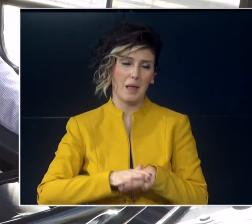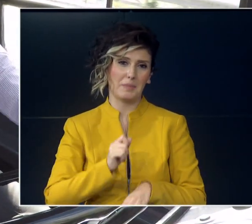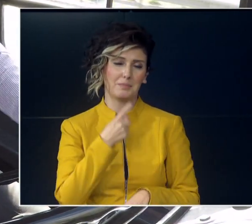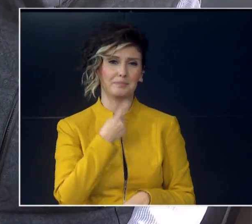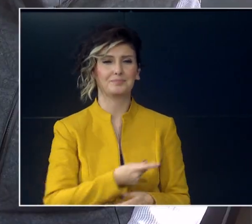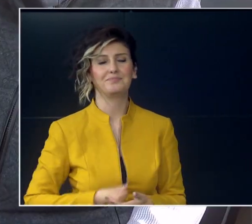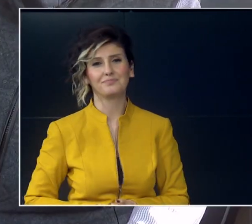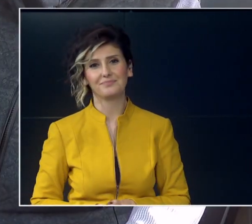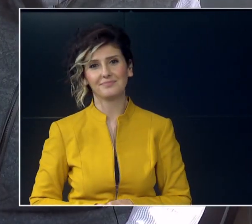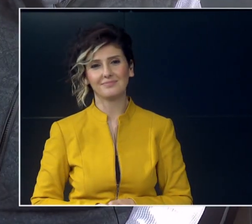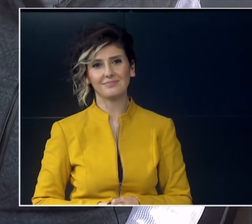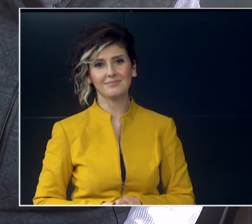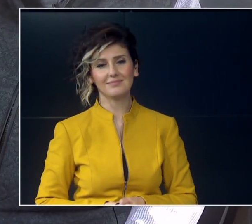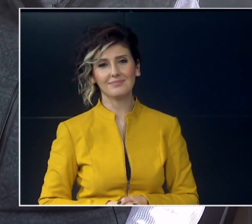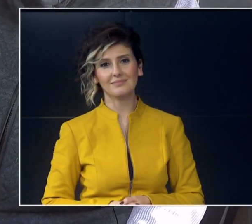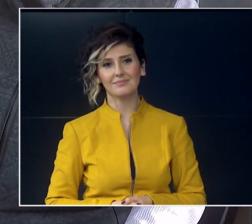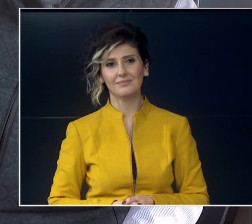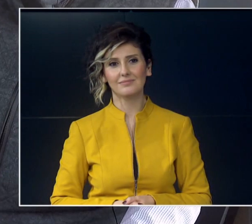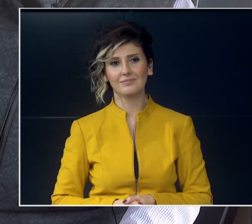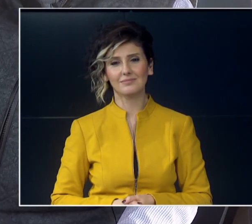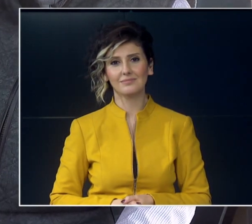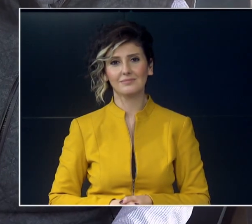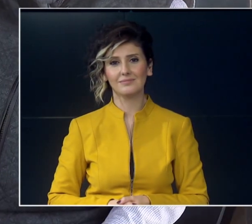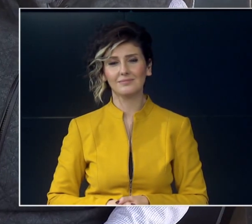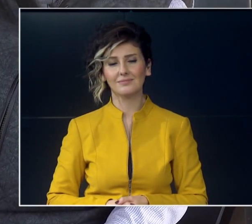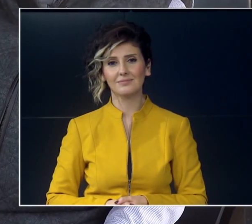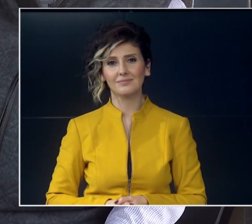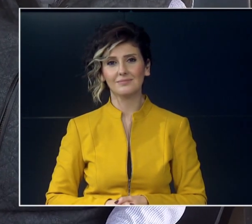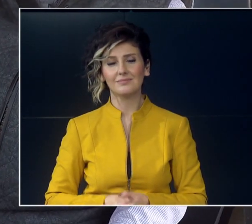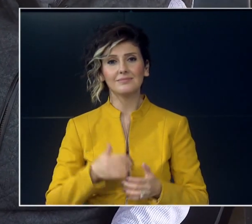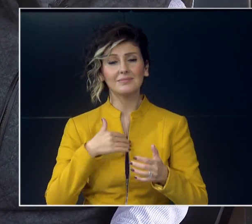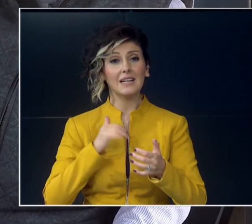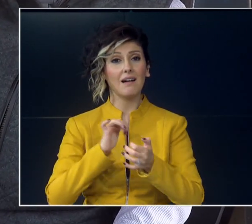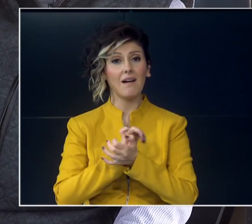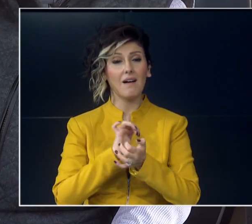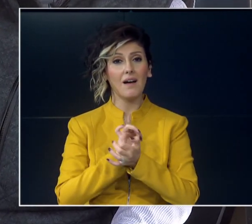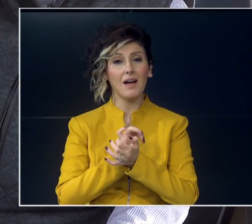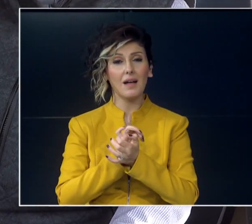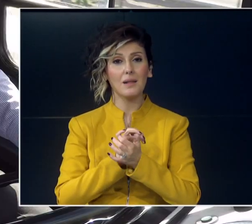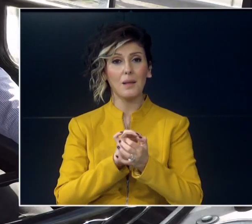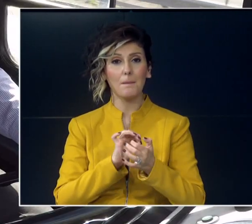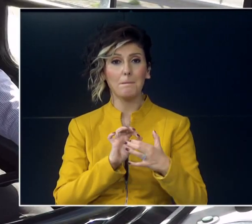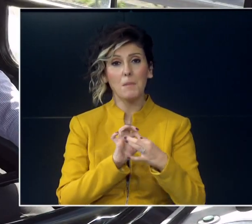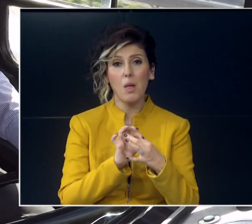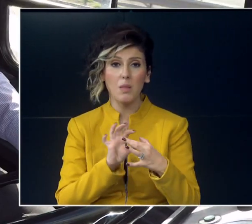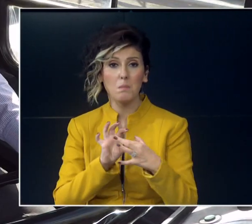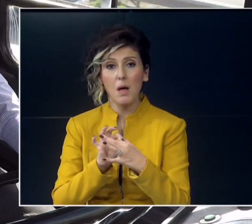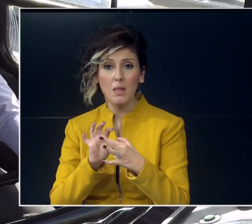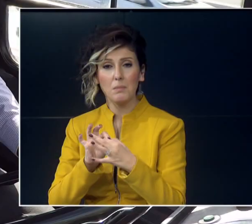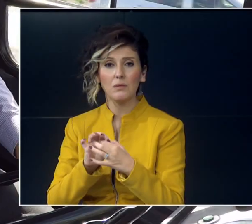yani. Evet. Biz çok, aile bağlarımız çok güçlü bir aileyiz.